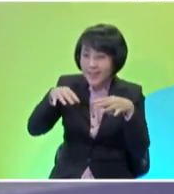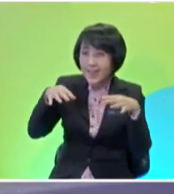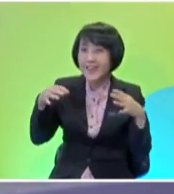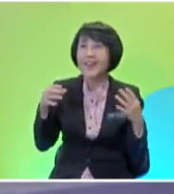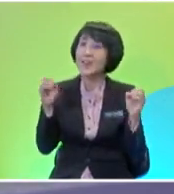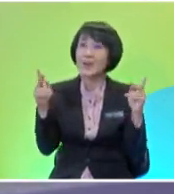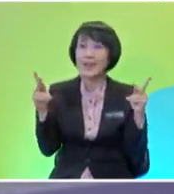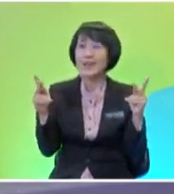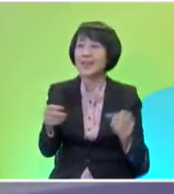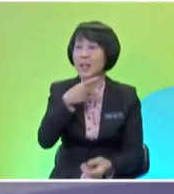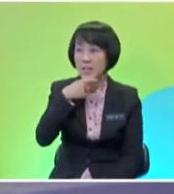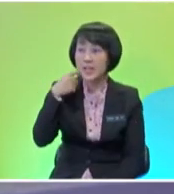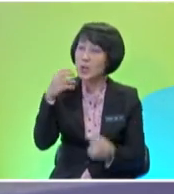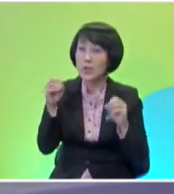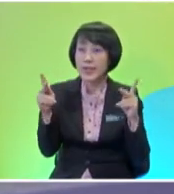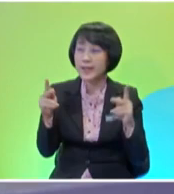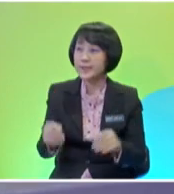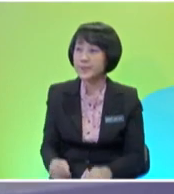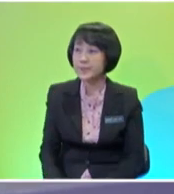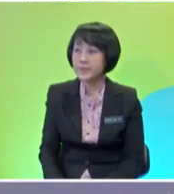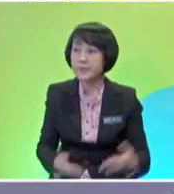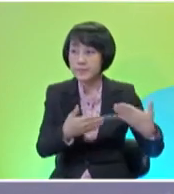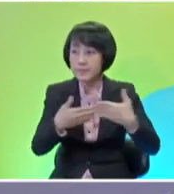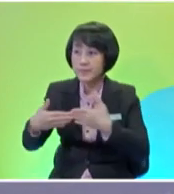Okey. Okay, sudah kering baru kita boleh lekatkan sisi yang seterusnya.